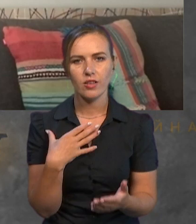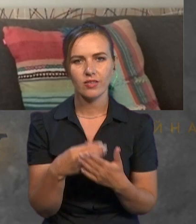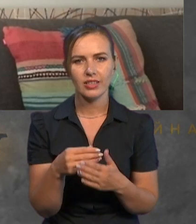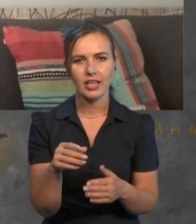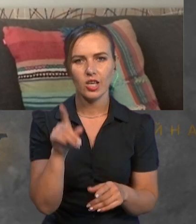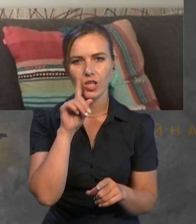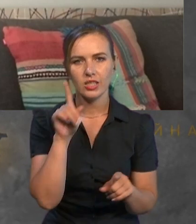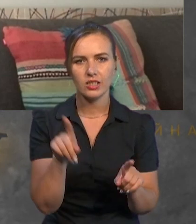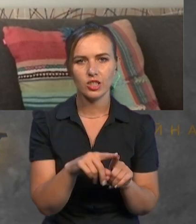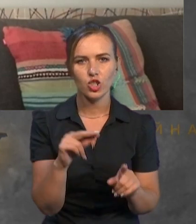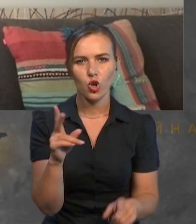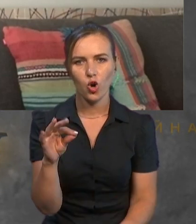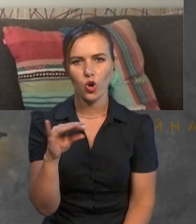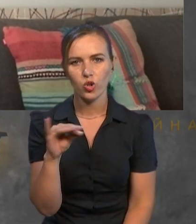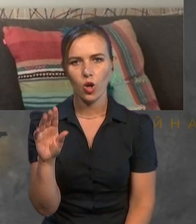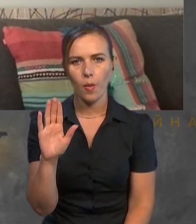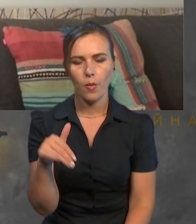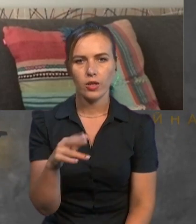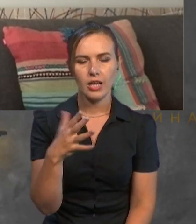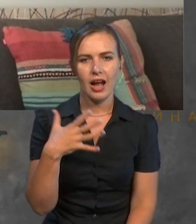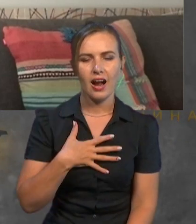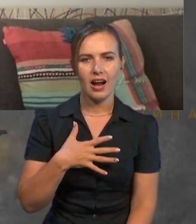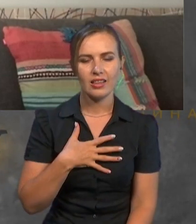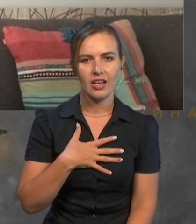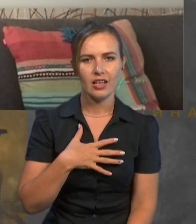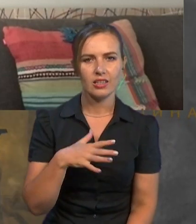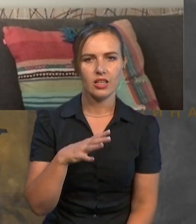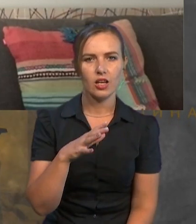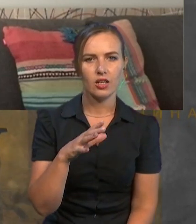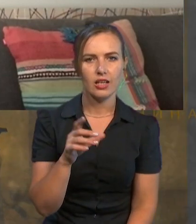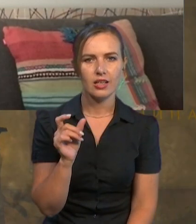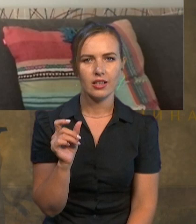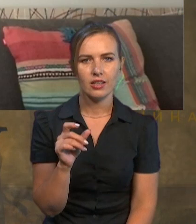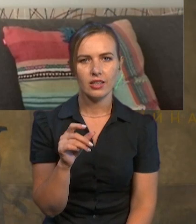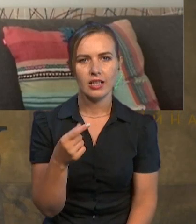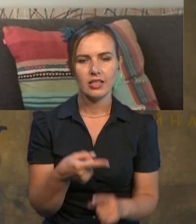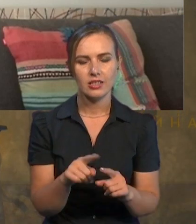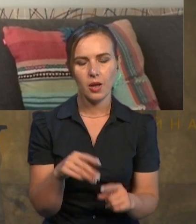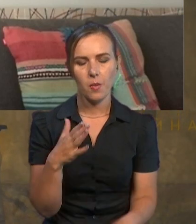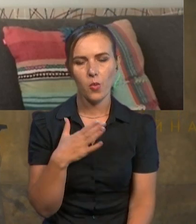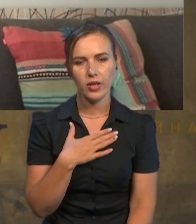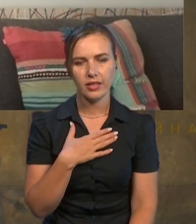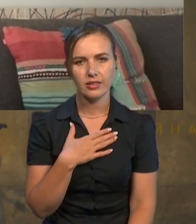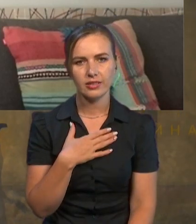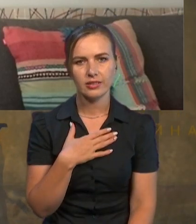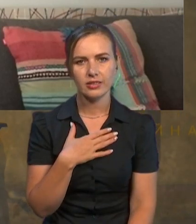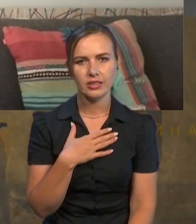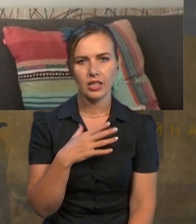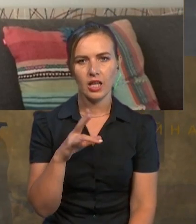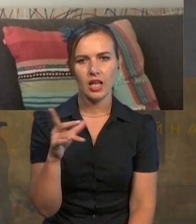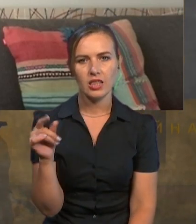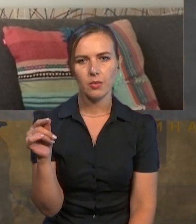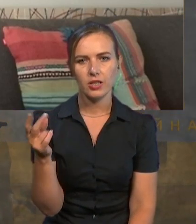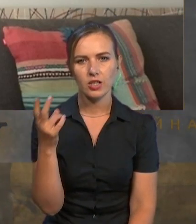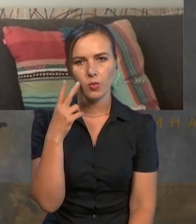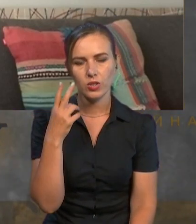потім буде Канада, Цинциннаті, US Open з Оленою Остапенко, це моя напарниця, з якою я постійно